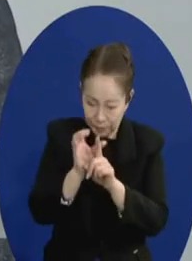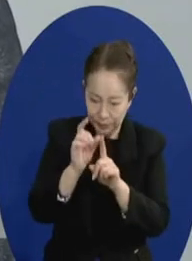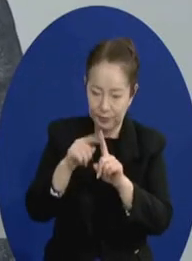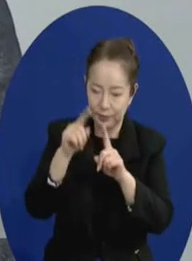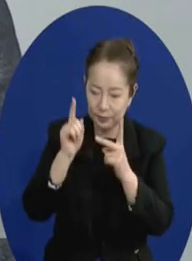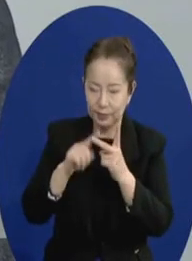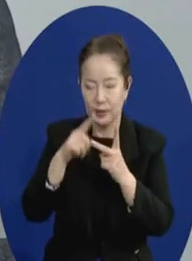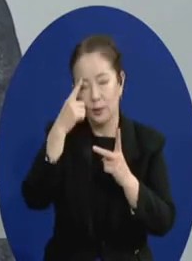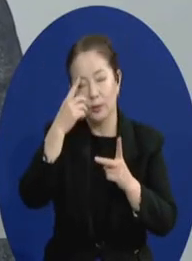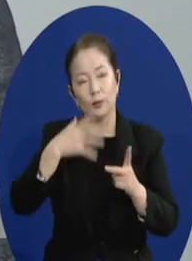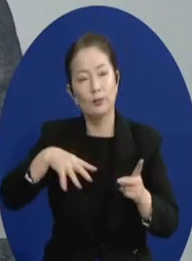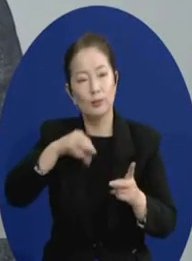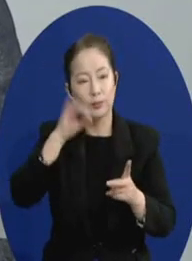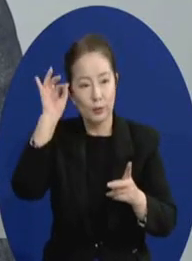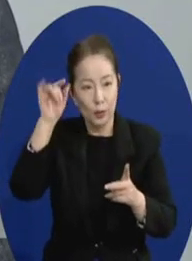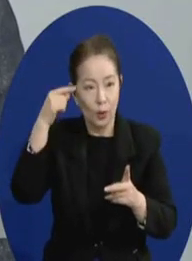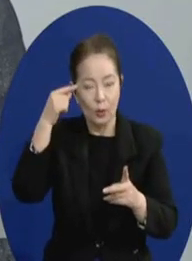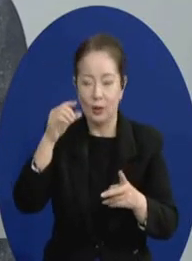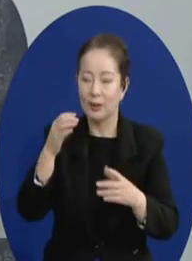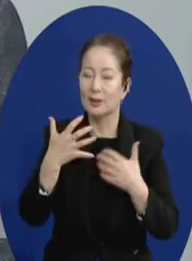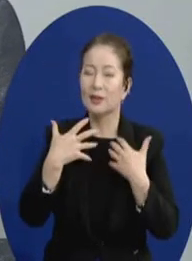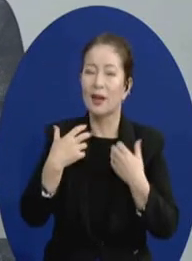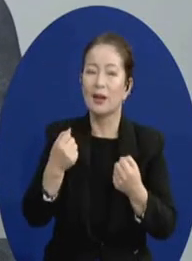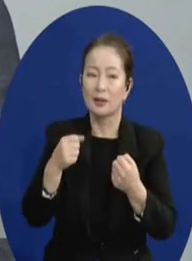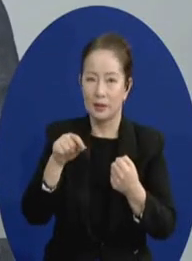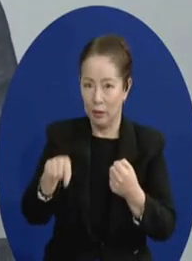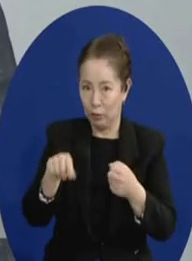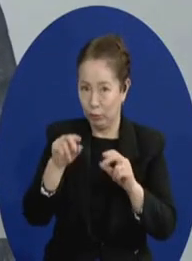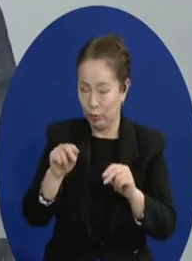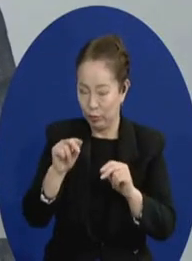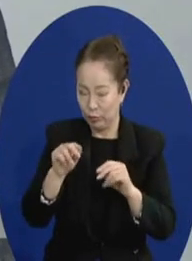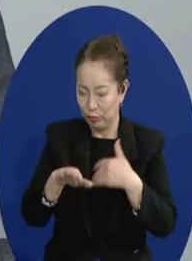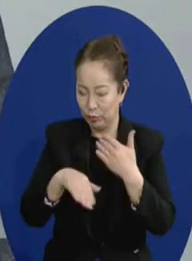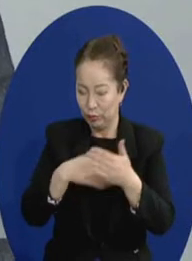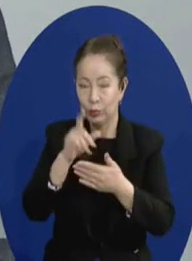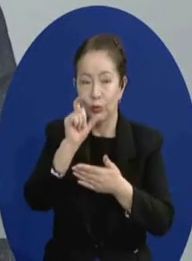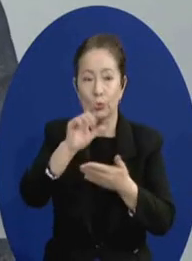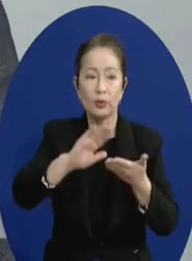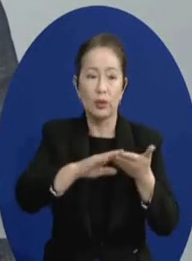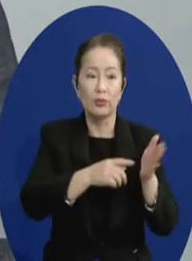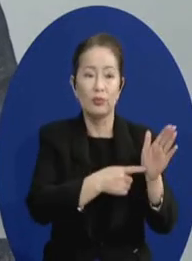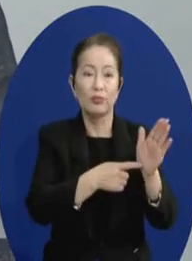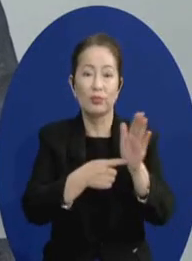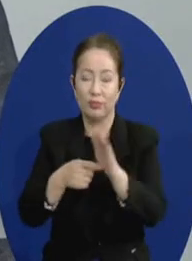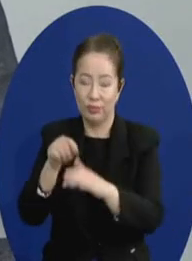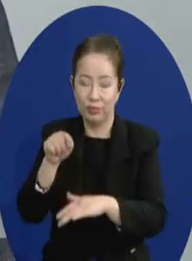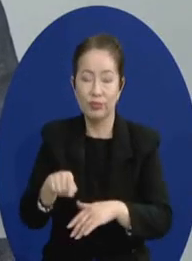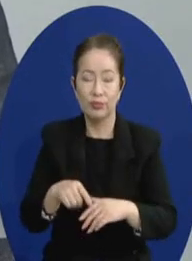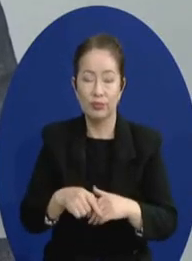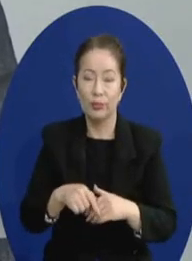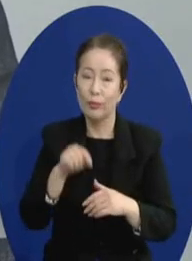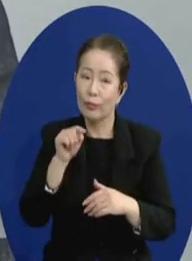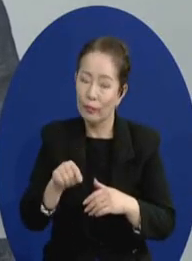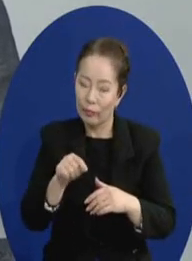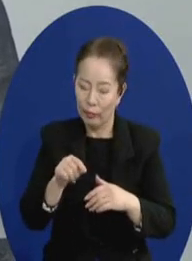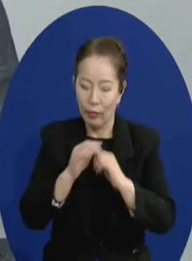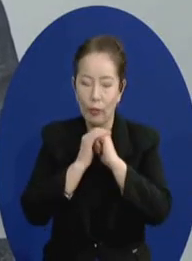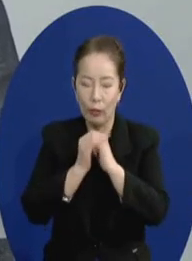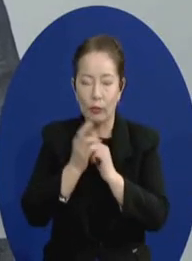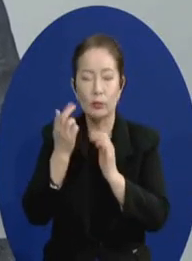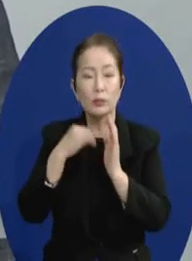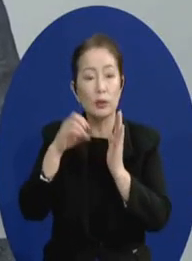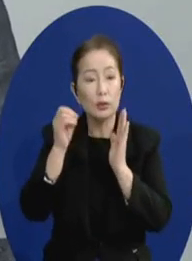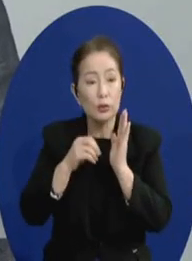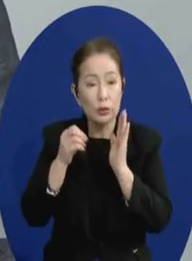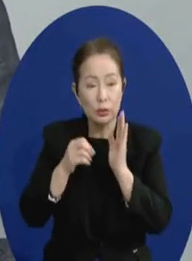бас монголчуудын оюуны дархлаа болтлоо одоо ингэж бүх нийтэд түгэндэлгэрсэн юм бичгэлдээ. Тийм учраас бол энийг гүнтэх